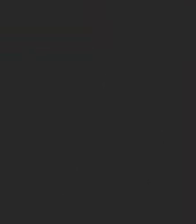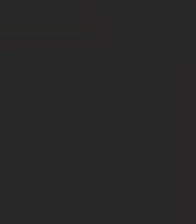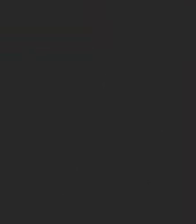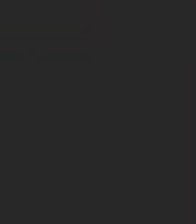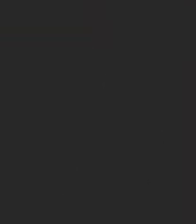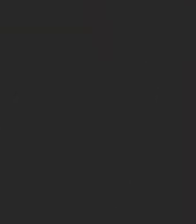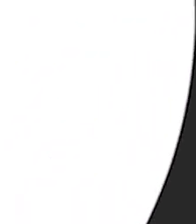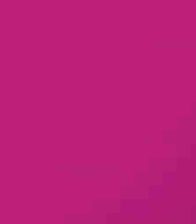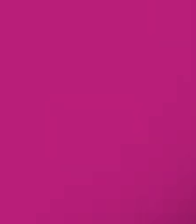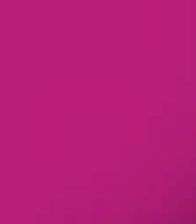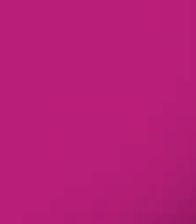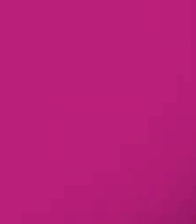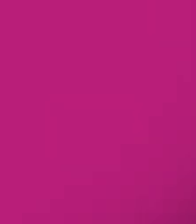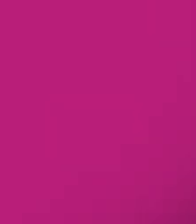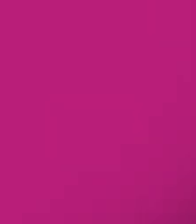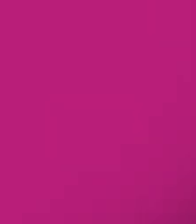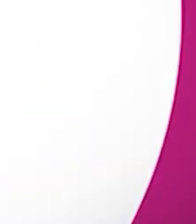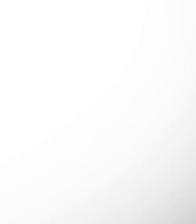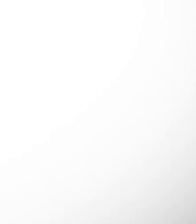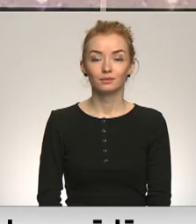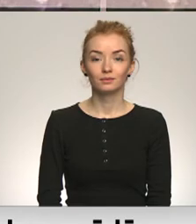Re, viss ēters ir te!